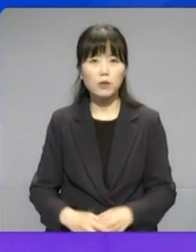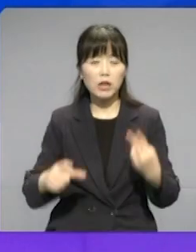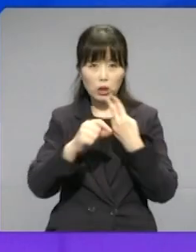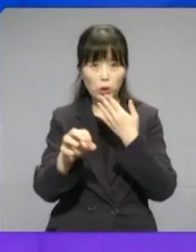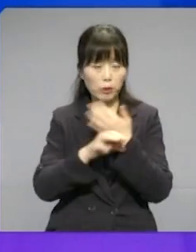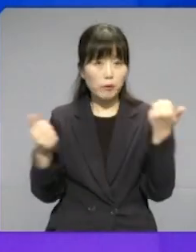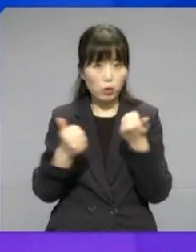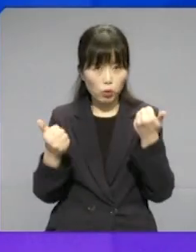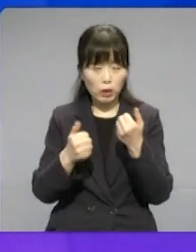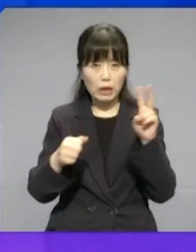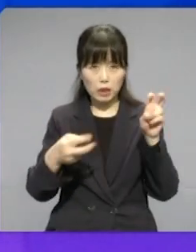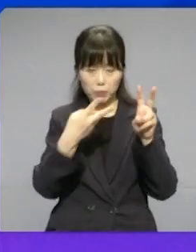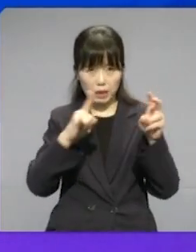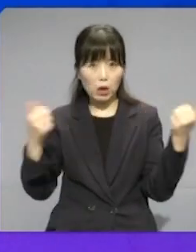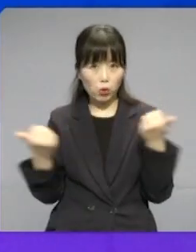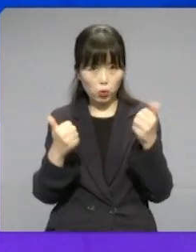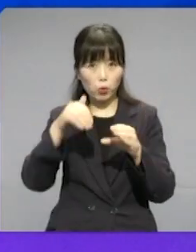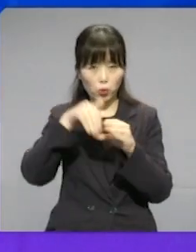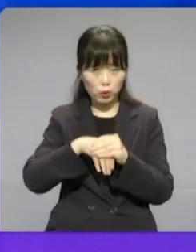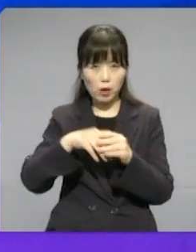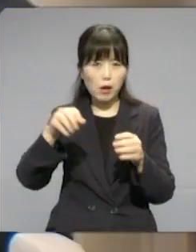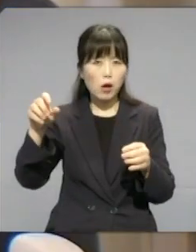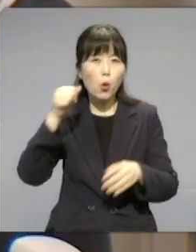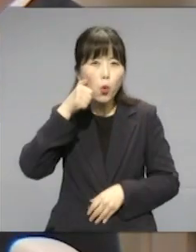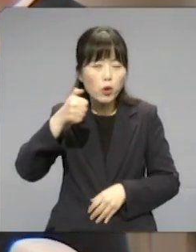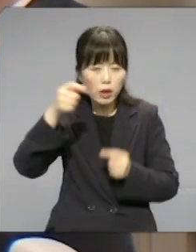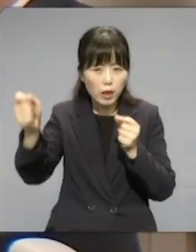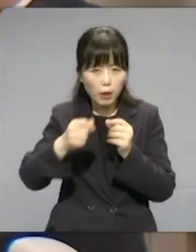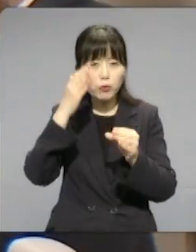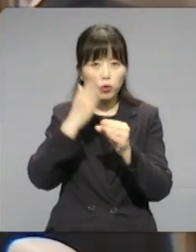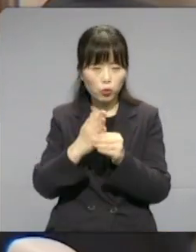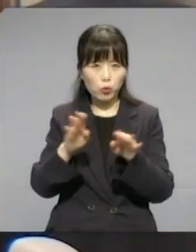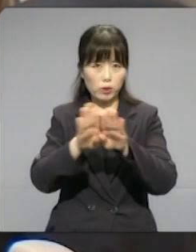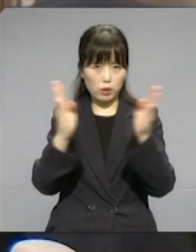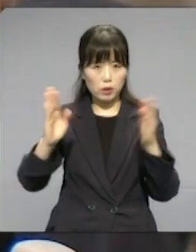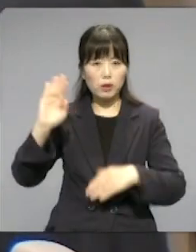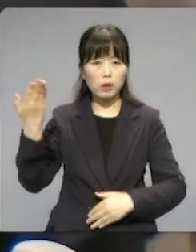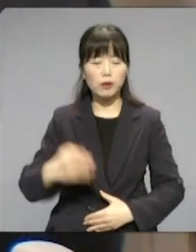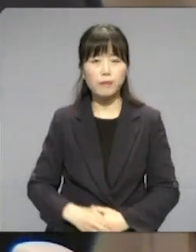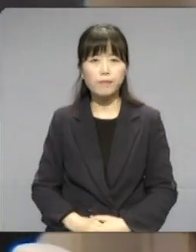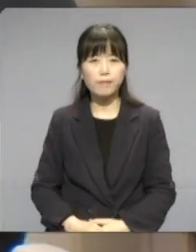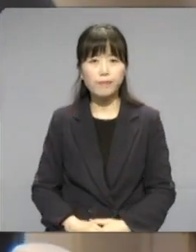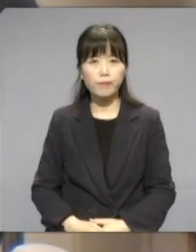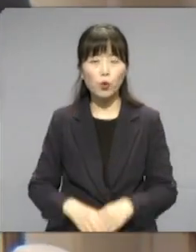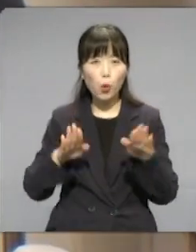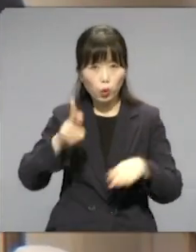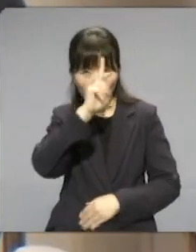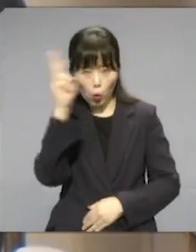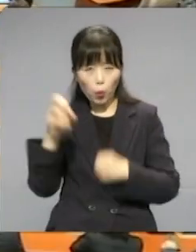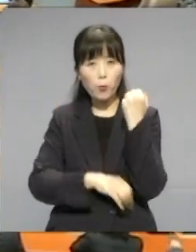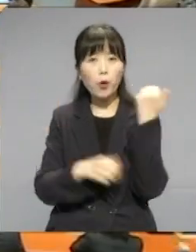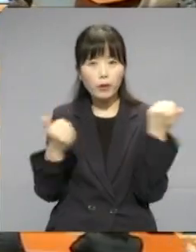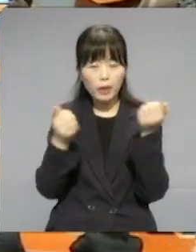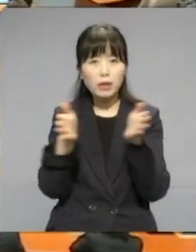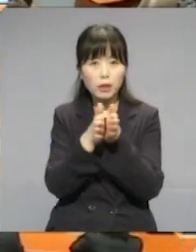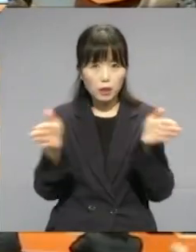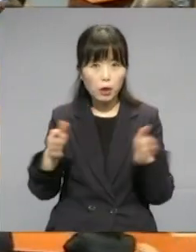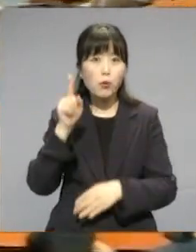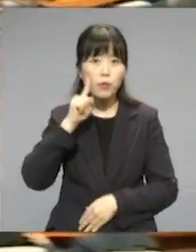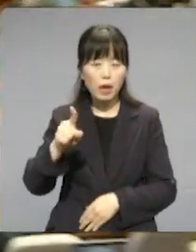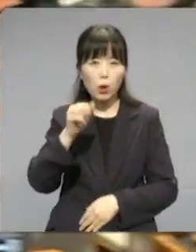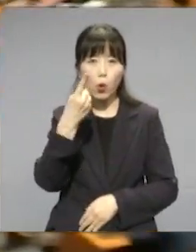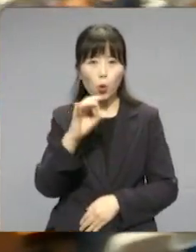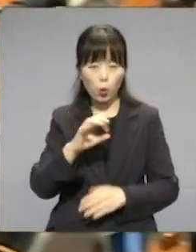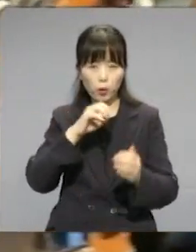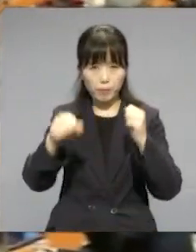2월 임시 국회가 제 22대 총선까지 50회를 앞두고 열립니다 오늘 오후 보내를 시작으로 내일